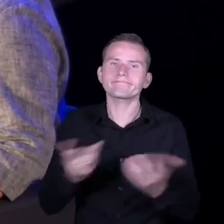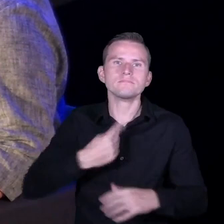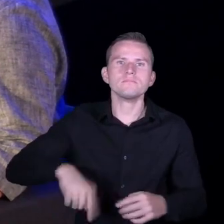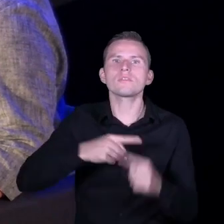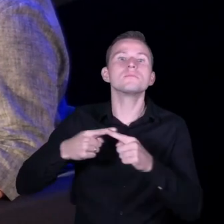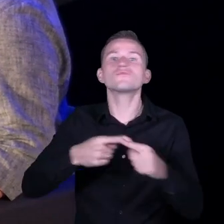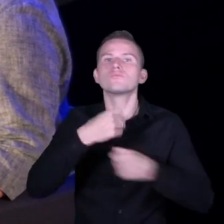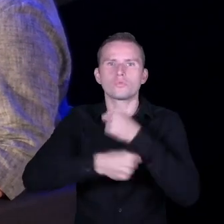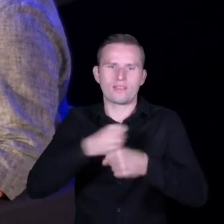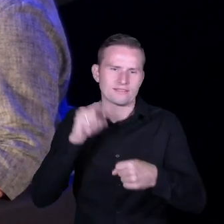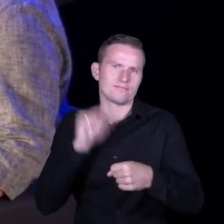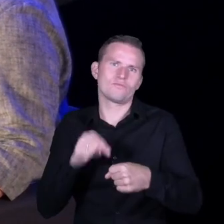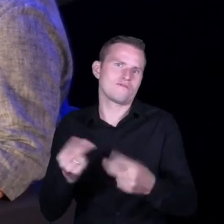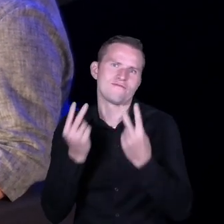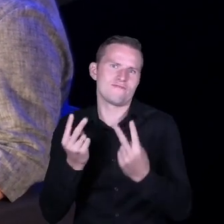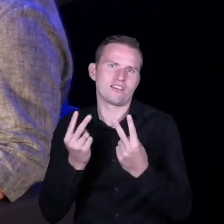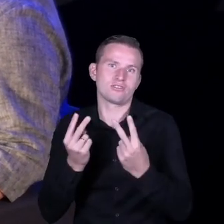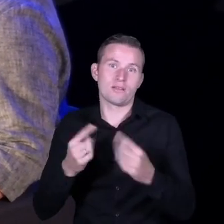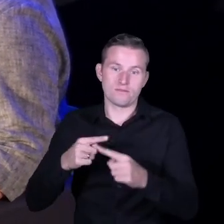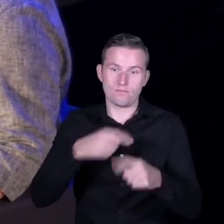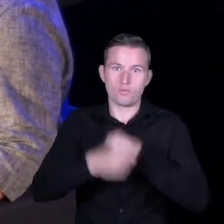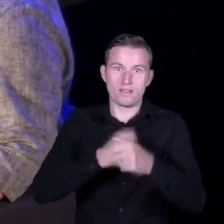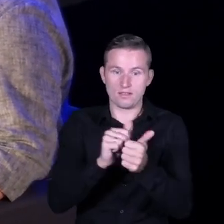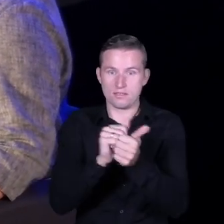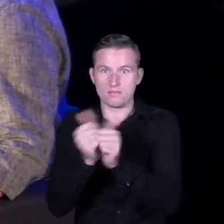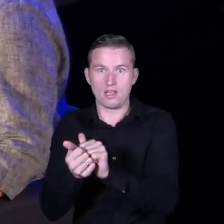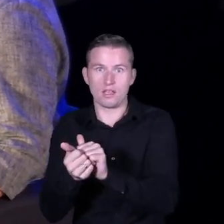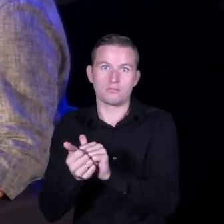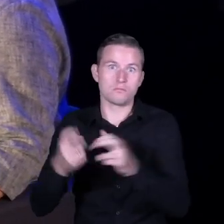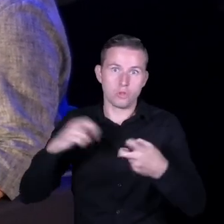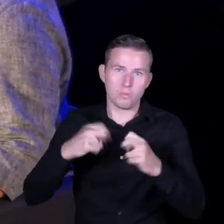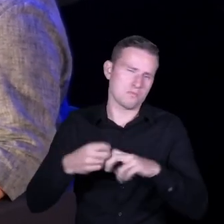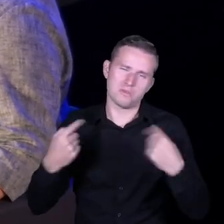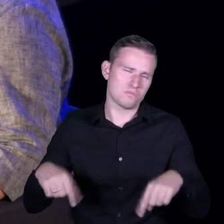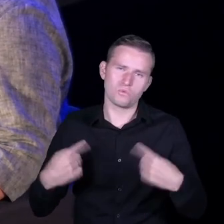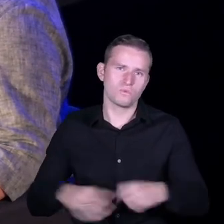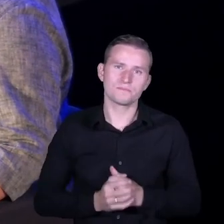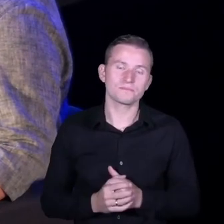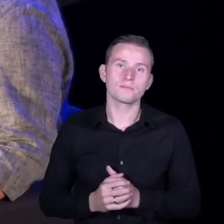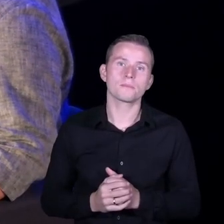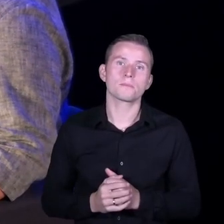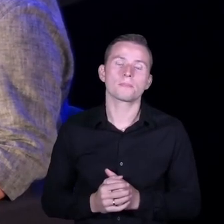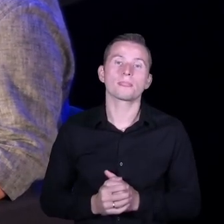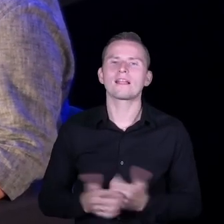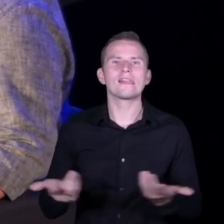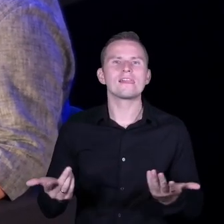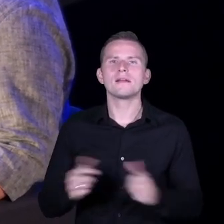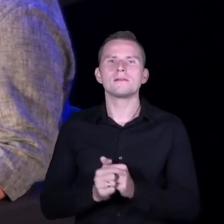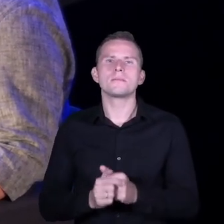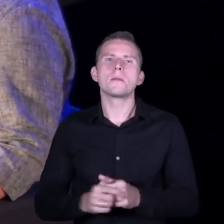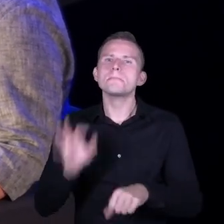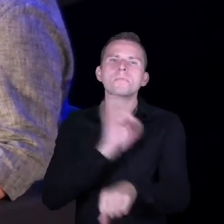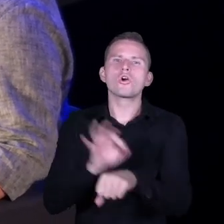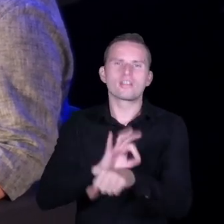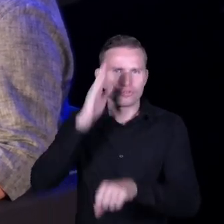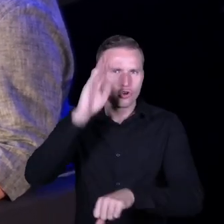współpracy nie było dla nas dużym wyzwaniem. Mówiliśmy o tym, że sam projekt Szkoła dla Innowatora daje